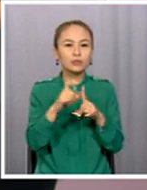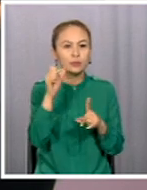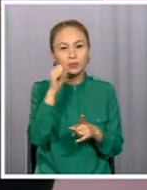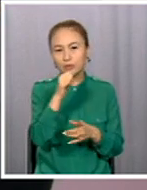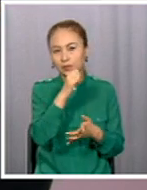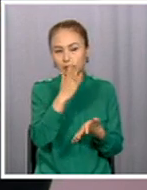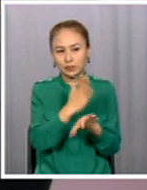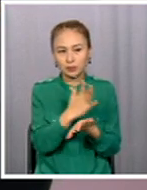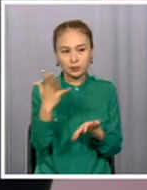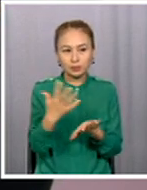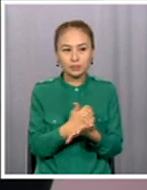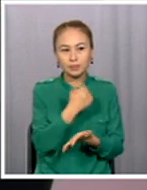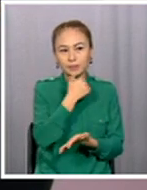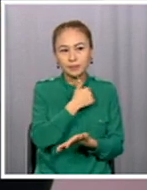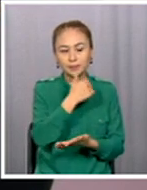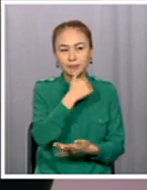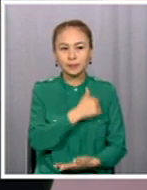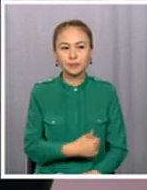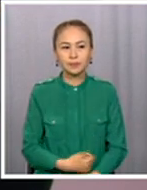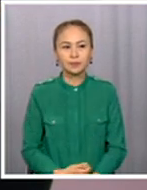тауып көріңдер.